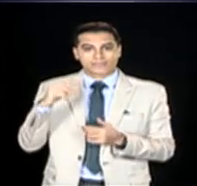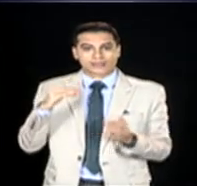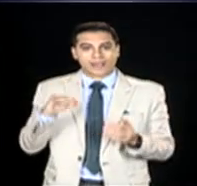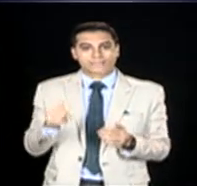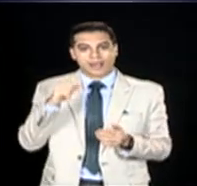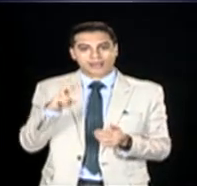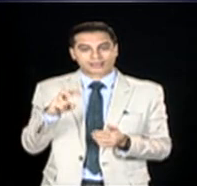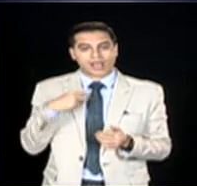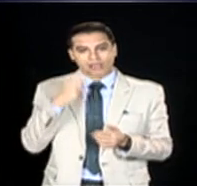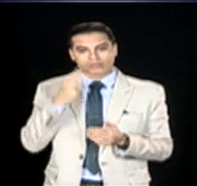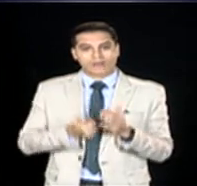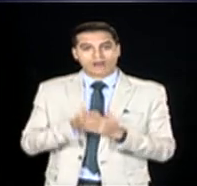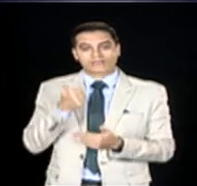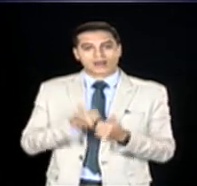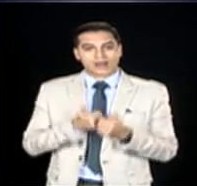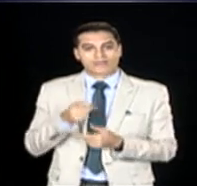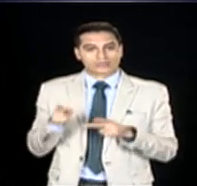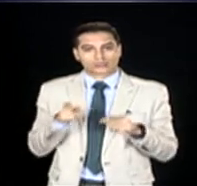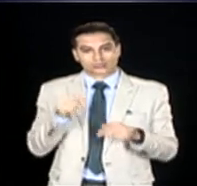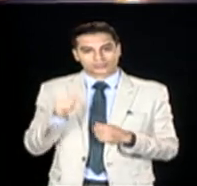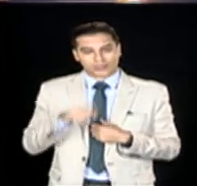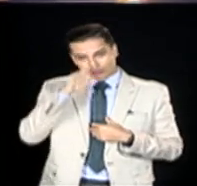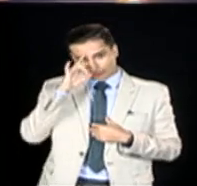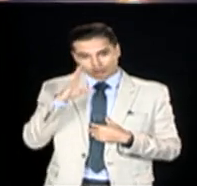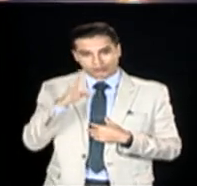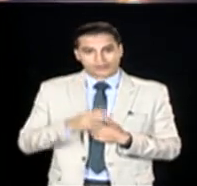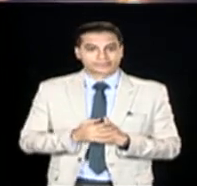باذن الله في حلقه افضل لاعب في الموسم ده.